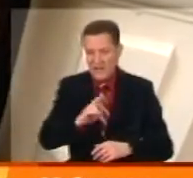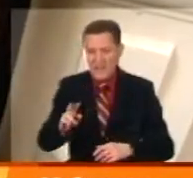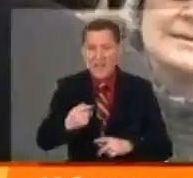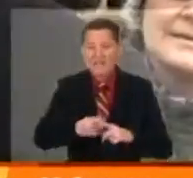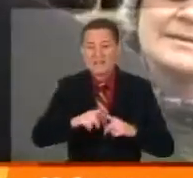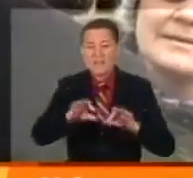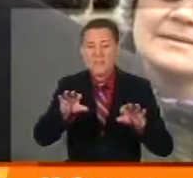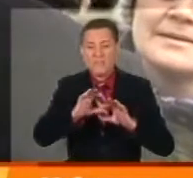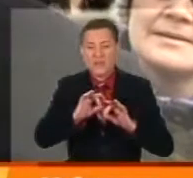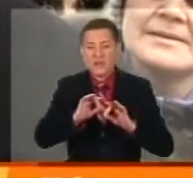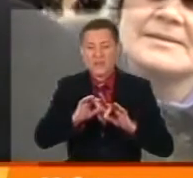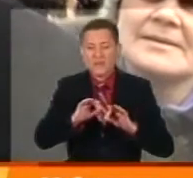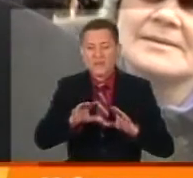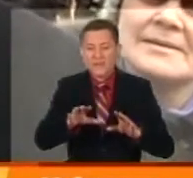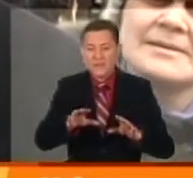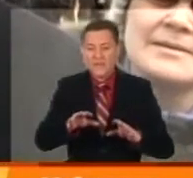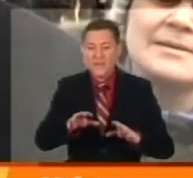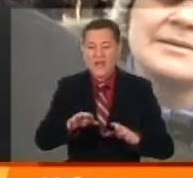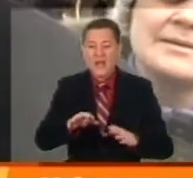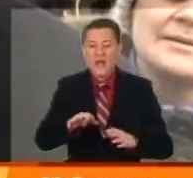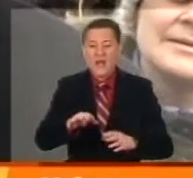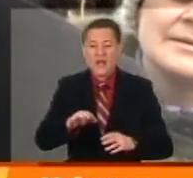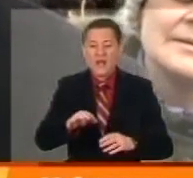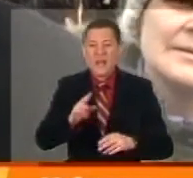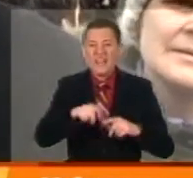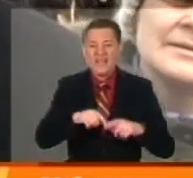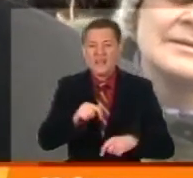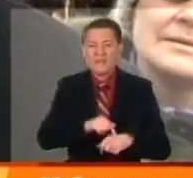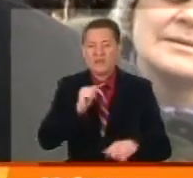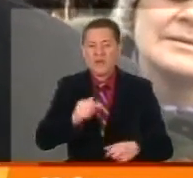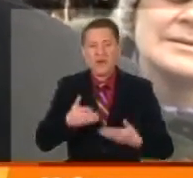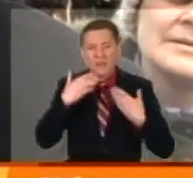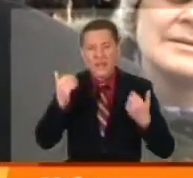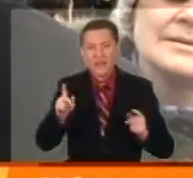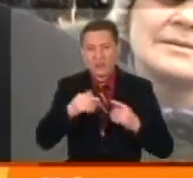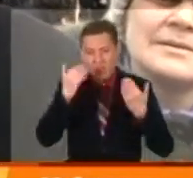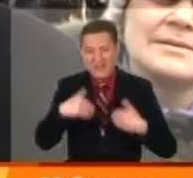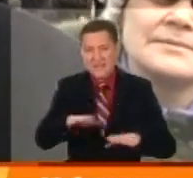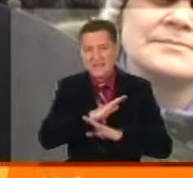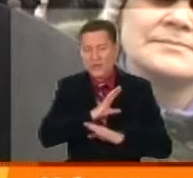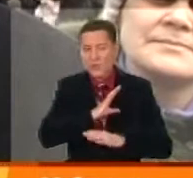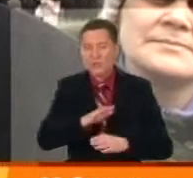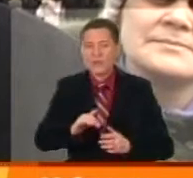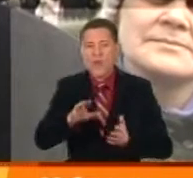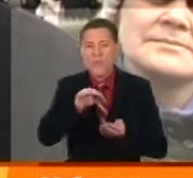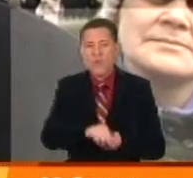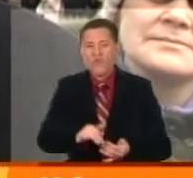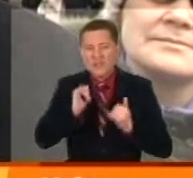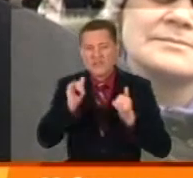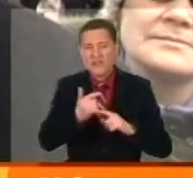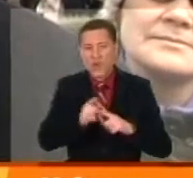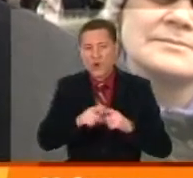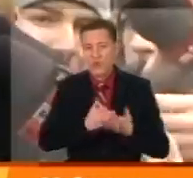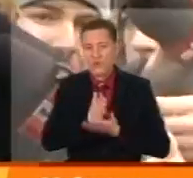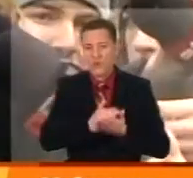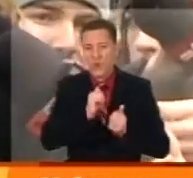передали через близького друга. Рідні Георгія Гонгадзе відчувають полегшення від того, що тіло Георгія буде поховане з гідністю, на яку заслуговує